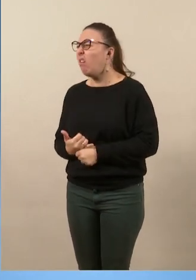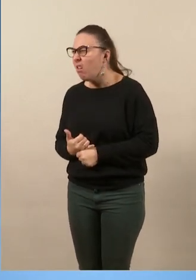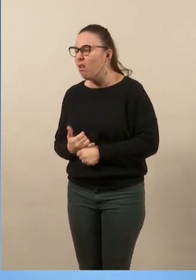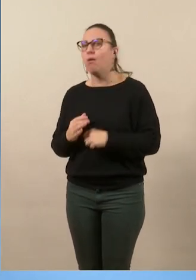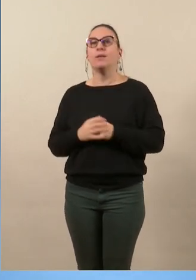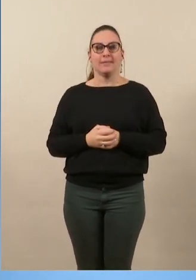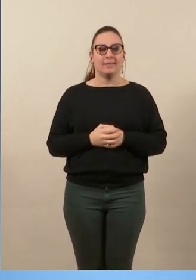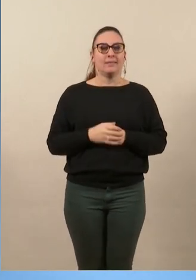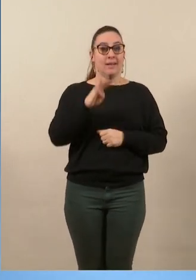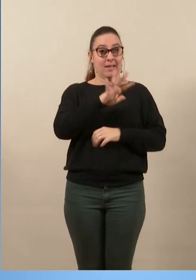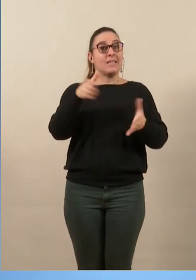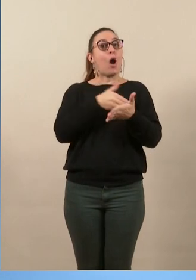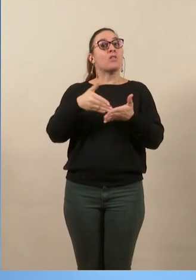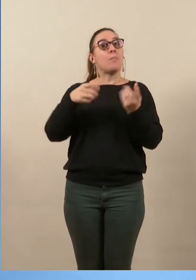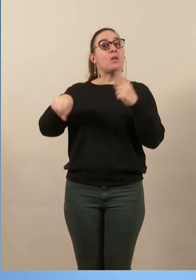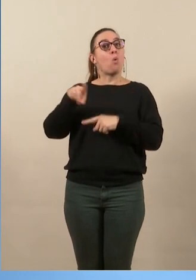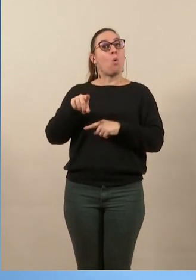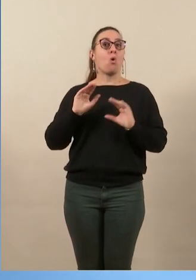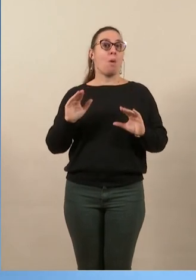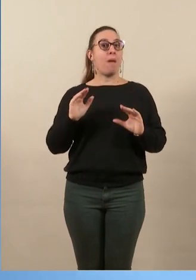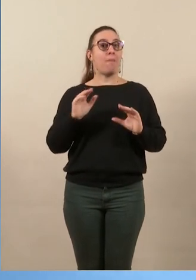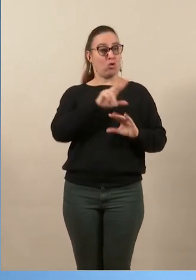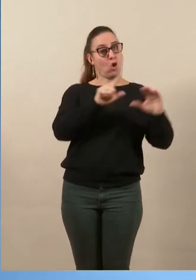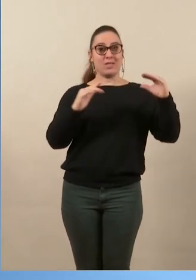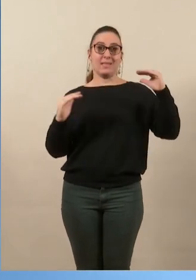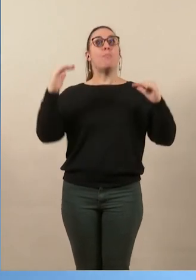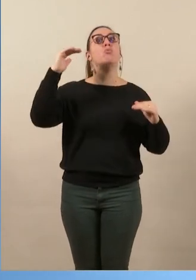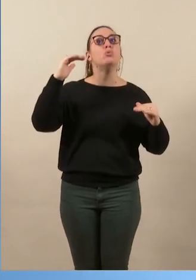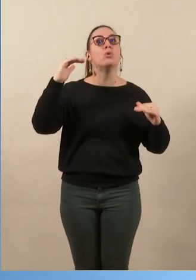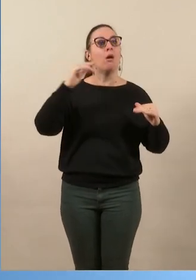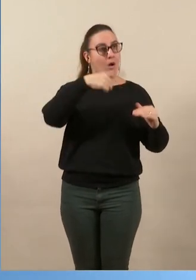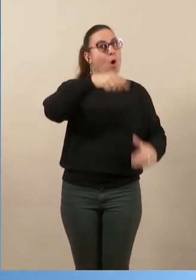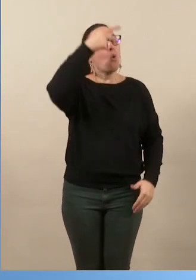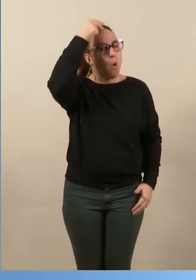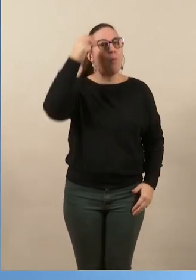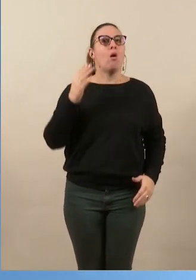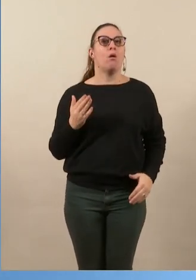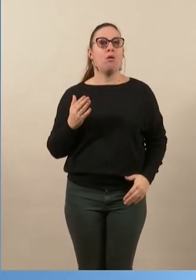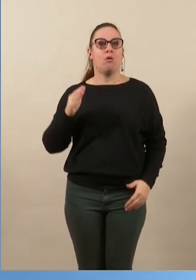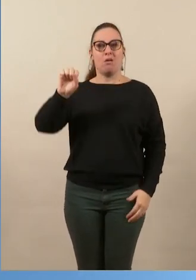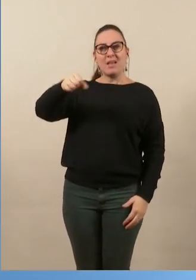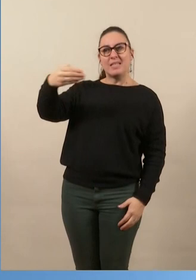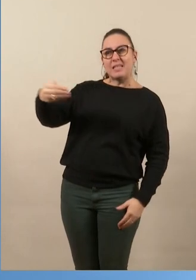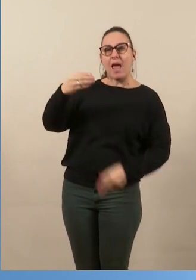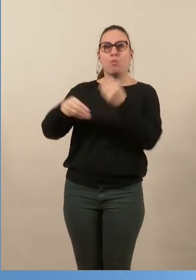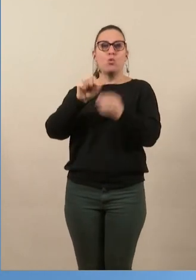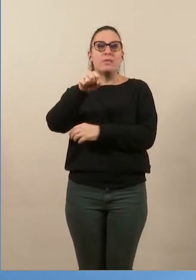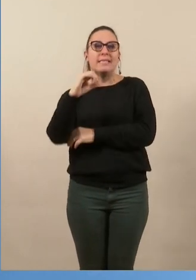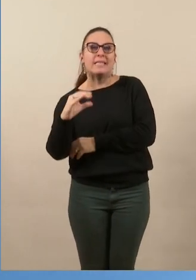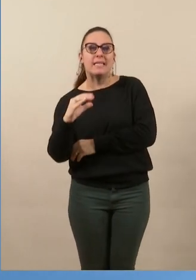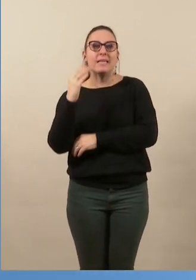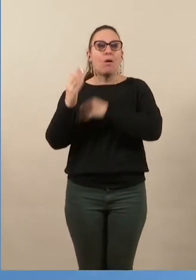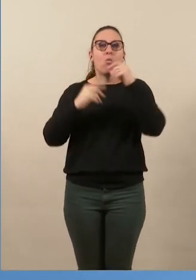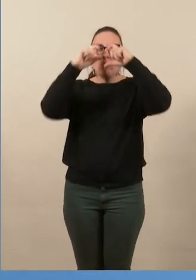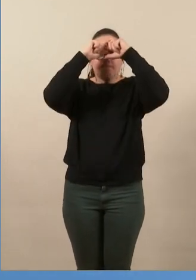compris que 45 million d'euros c'était quand même supérieur à 37 donc pourquoi et une SEM ou une C ou quel que soit